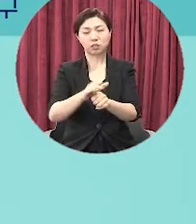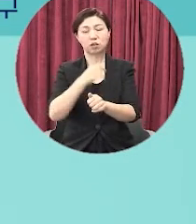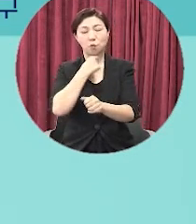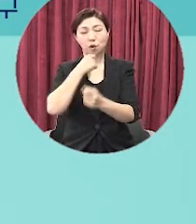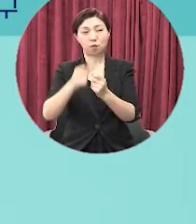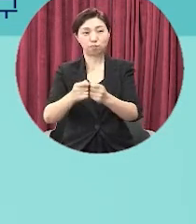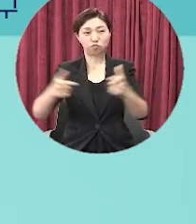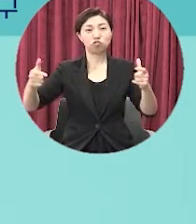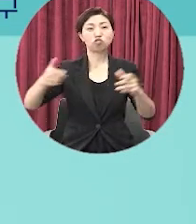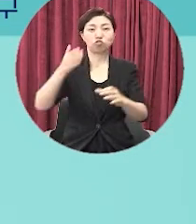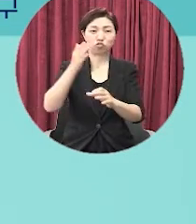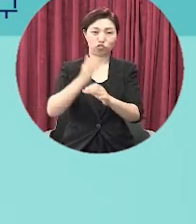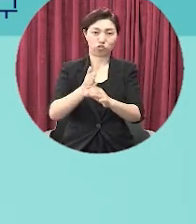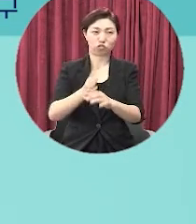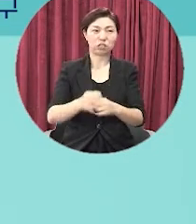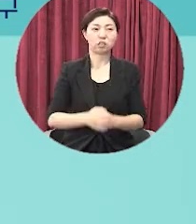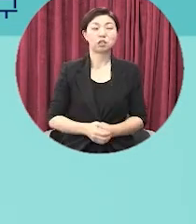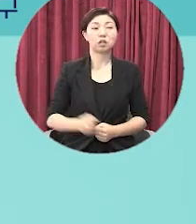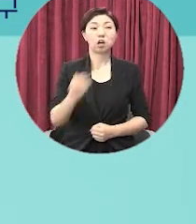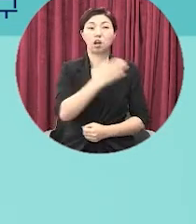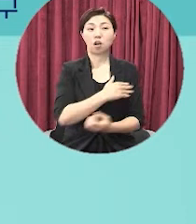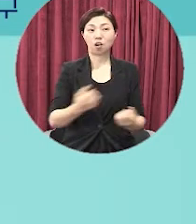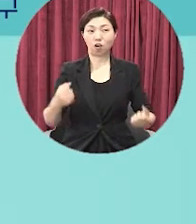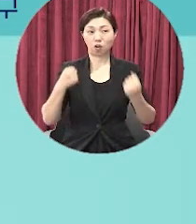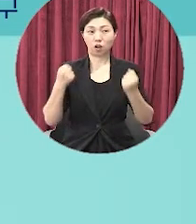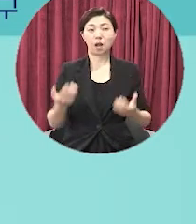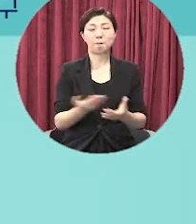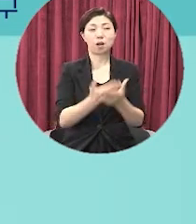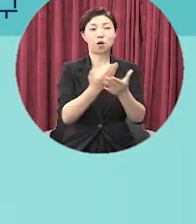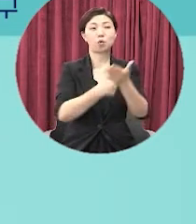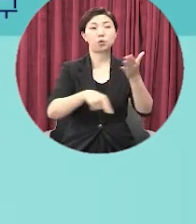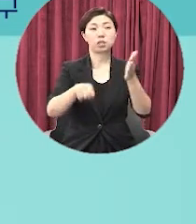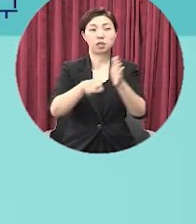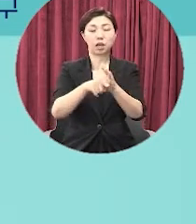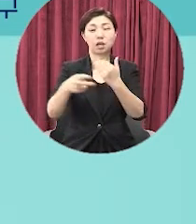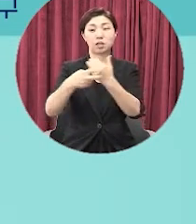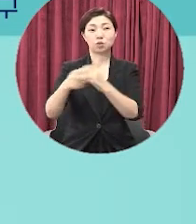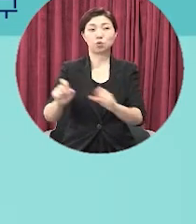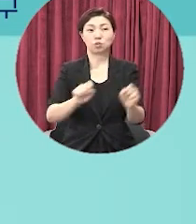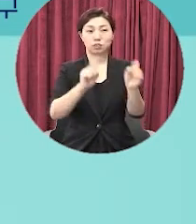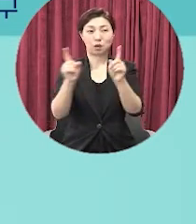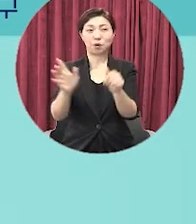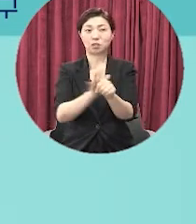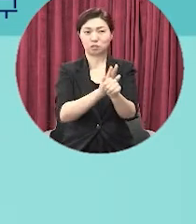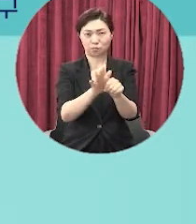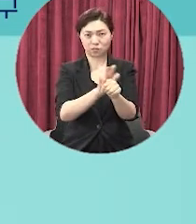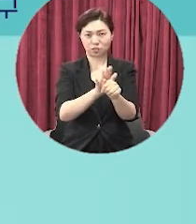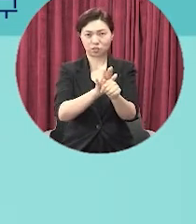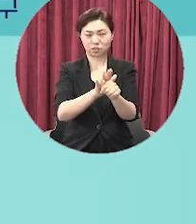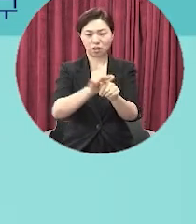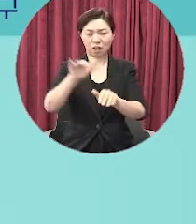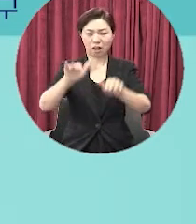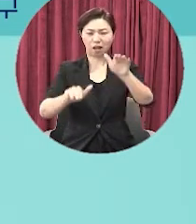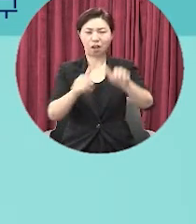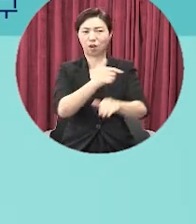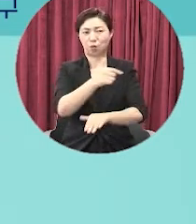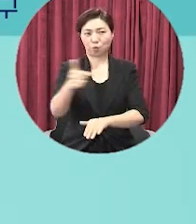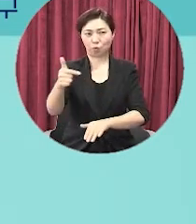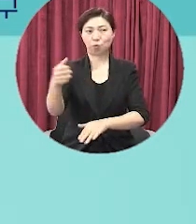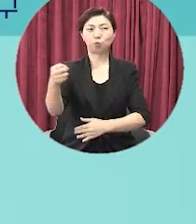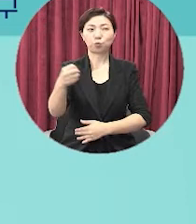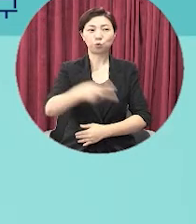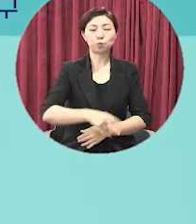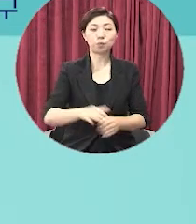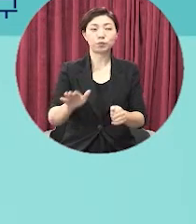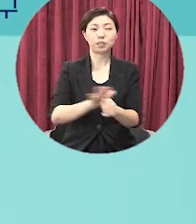게 현실입니다 또 건강증진을 위해서 우리의 서비스 수요 공급이 또 격차가 있다는 부분 그리고 저의